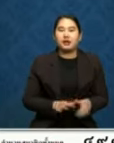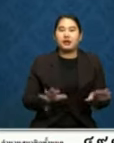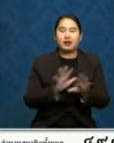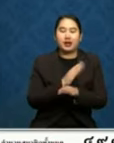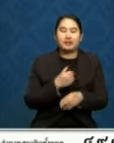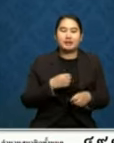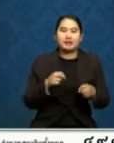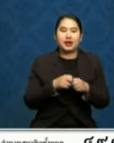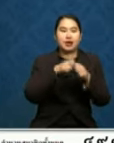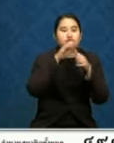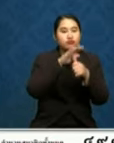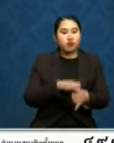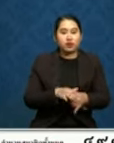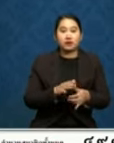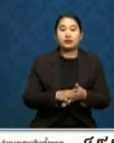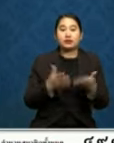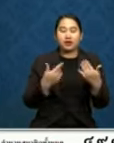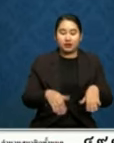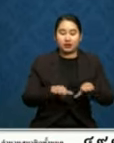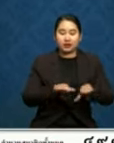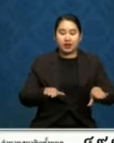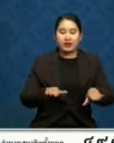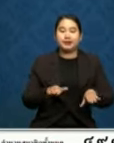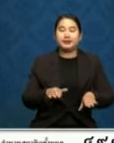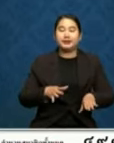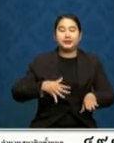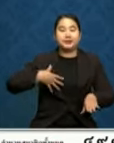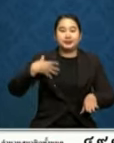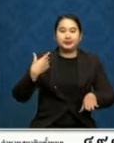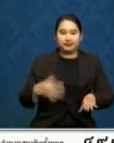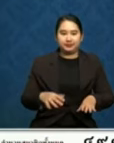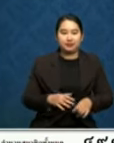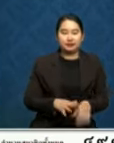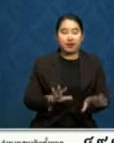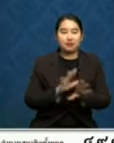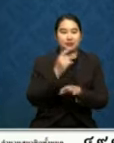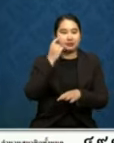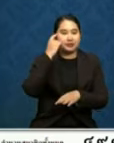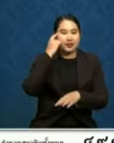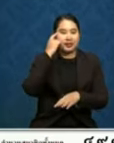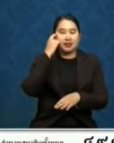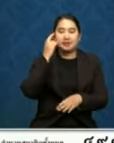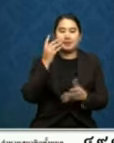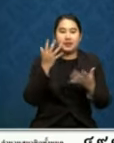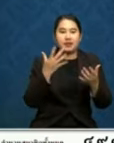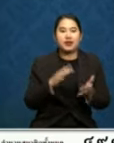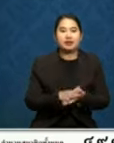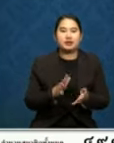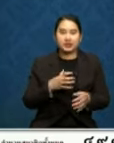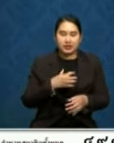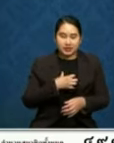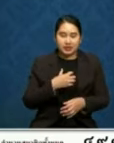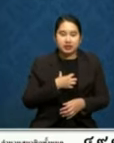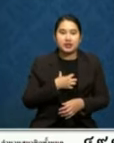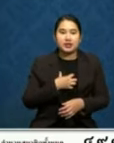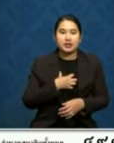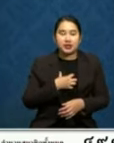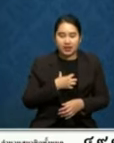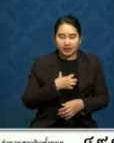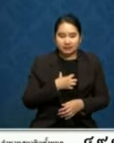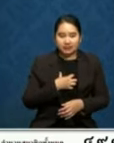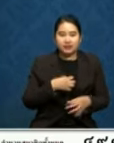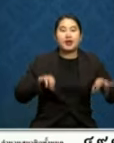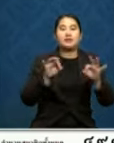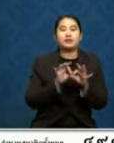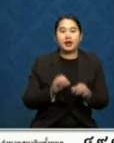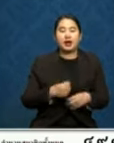ย้ำเขาลงไปอีกนะคะเด็กที่ขึ้นหลังเสือค่ะเขาขึ้นอย่างไร้เดียงสาเขาก็ต้องการลงอย่างหลังเสือนะคะอย่างมีพื้นที่